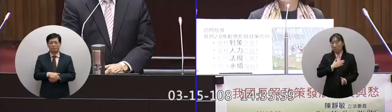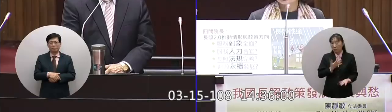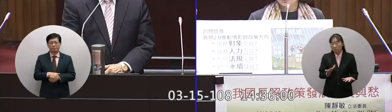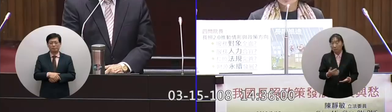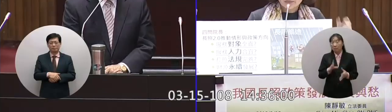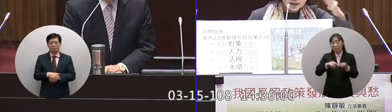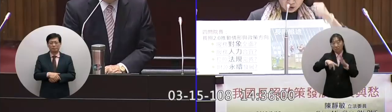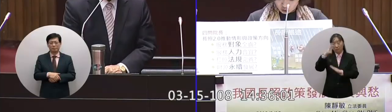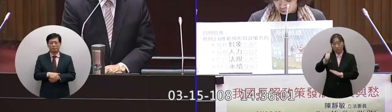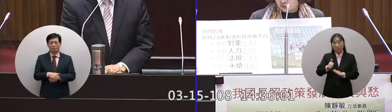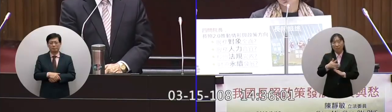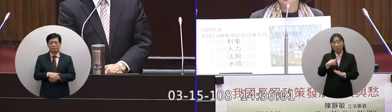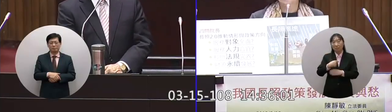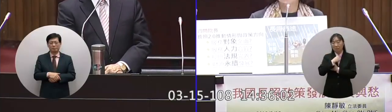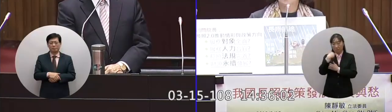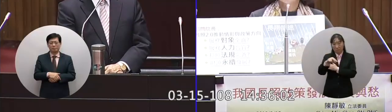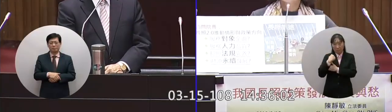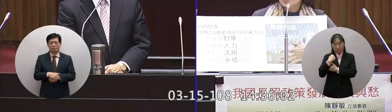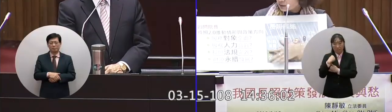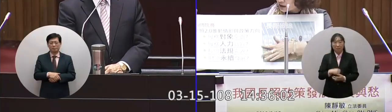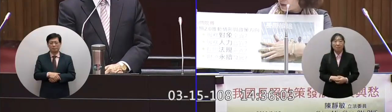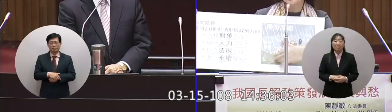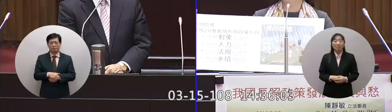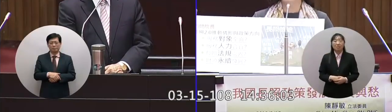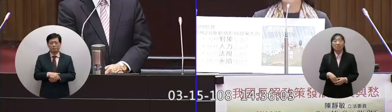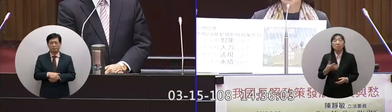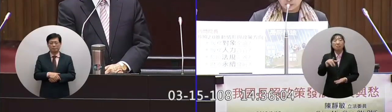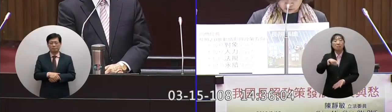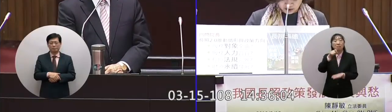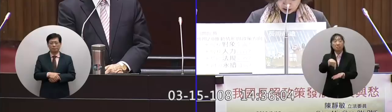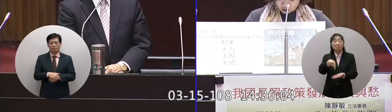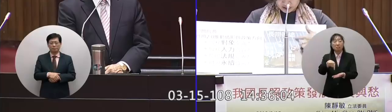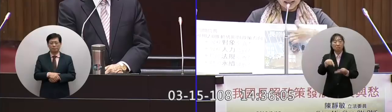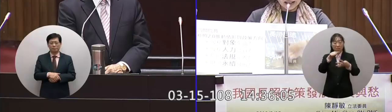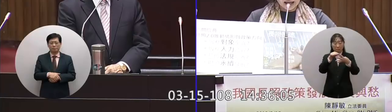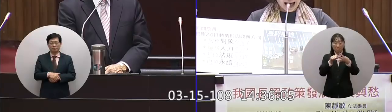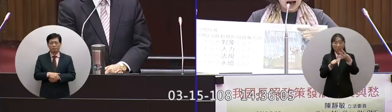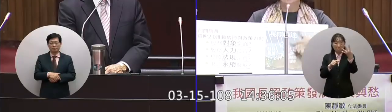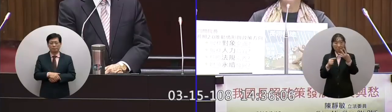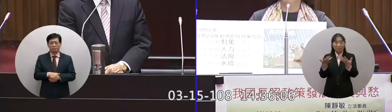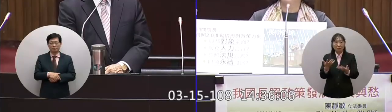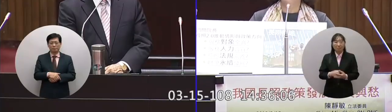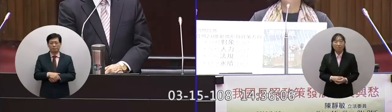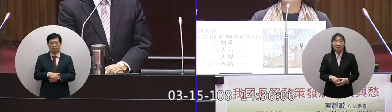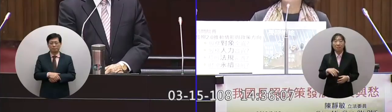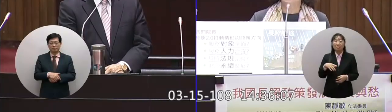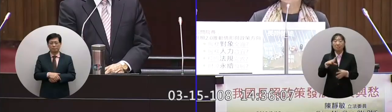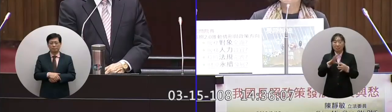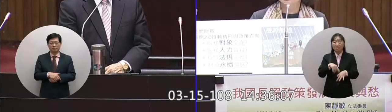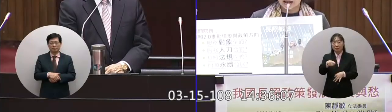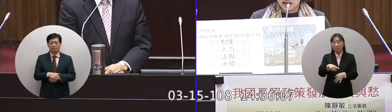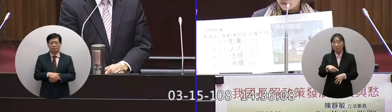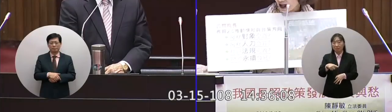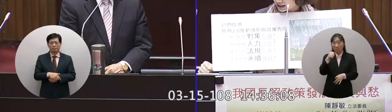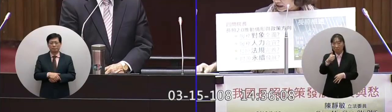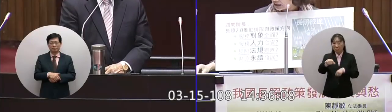是院长这边特别可以冲冲冲的地方。那为什么特别提到这个四个部分，我们相信一个好的长期照顾政